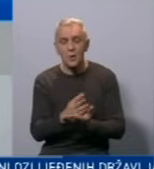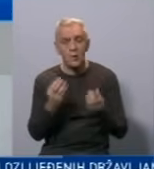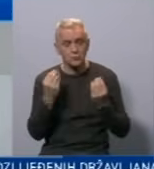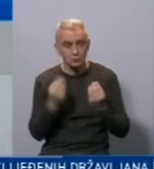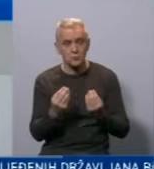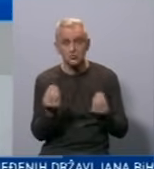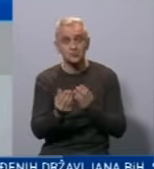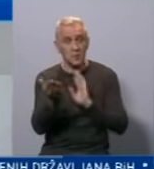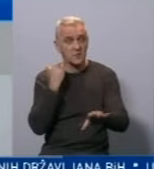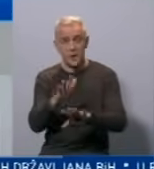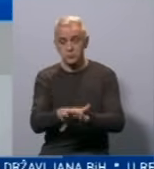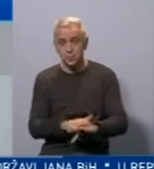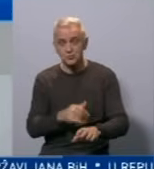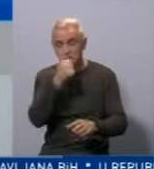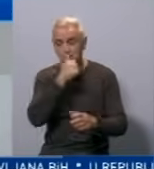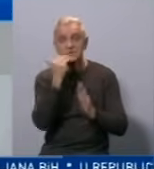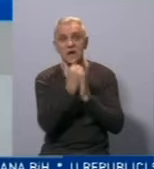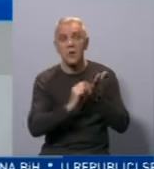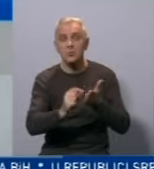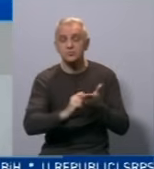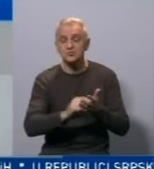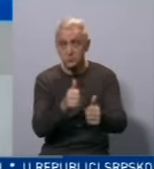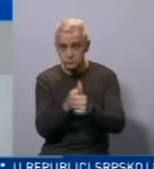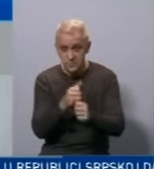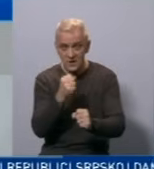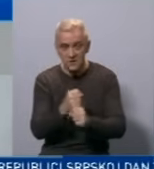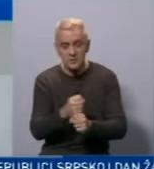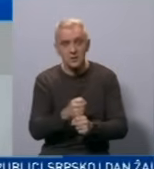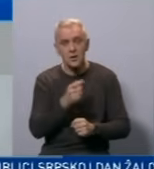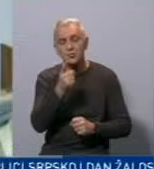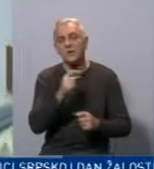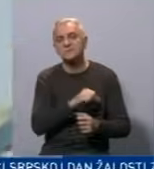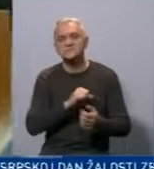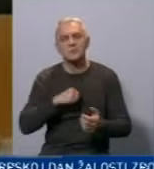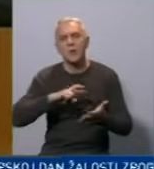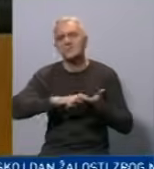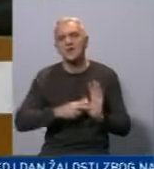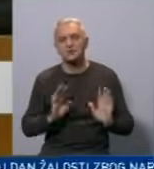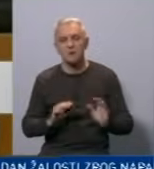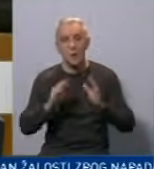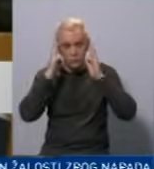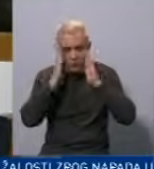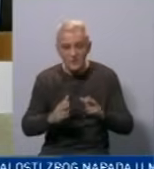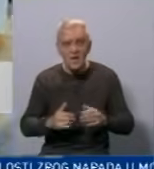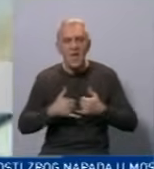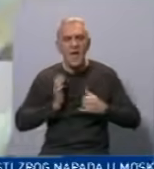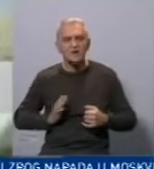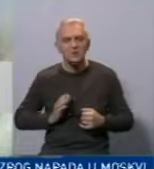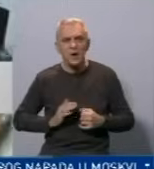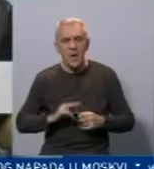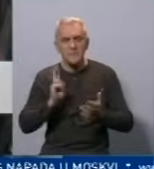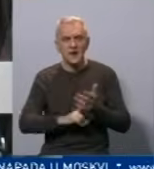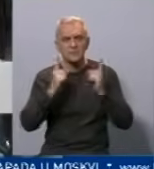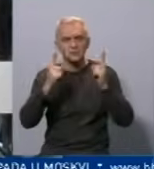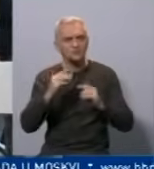ranije krene provoditi ono što je propisano zakonom, ali mislim da je to čisto tehničko pitanje. Povjerenje građana u pravosuđe nikada nije bilo